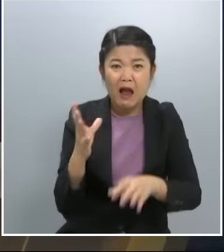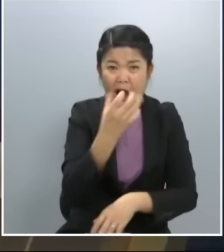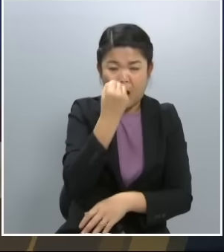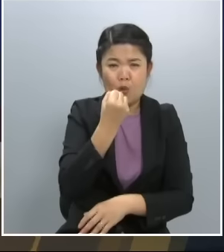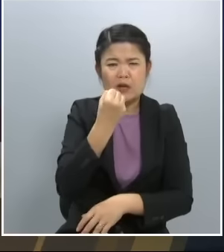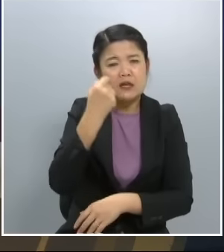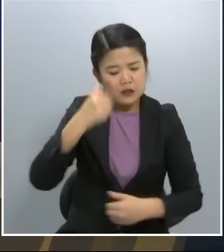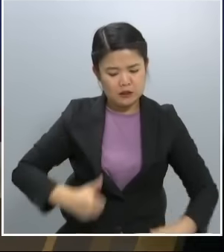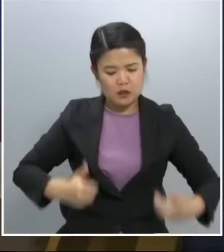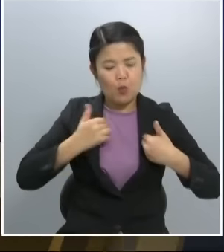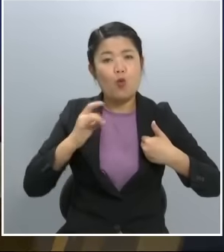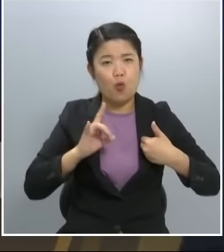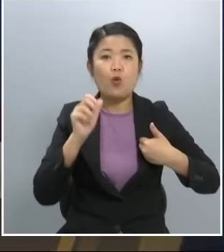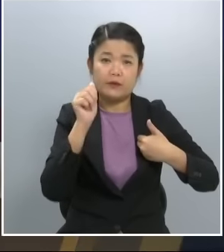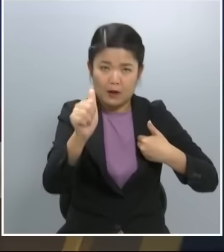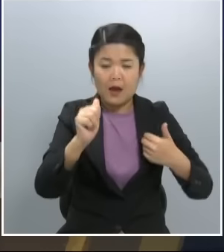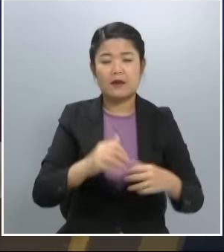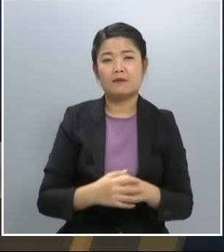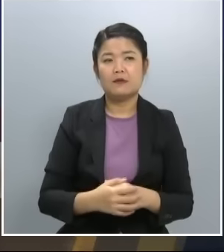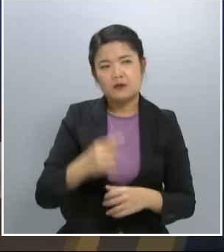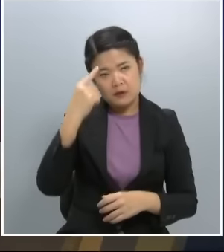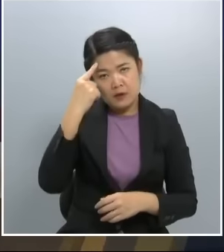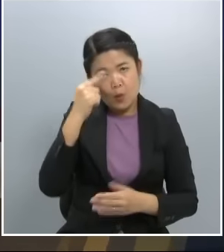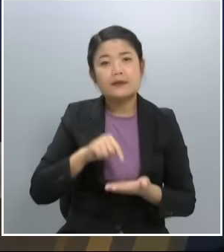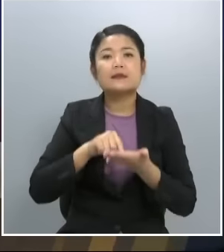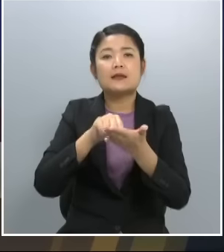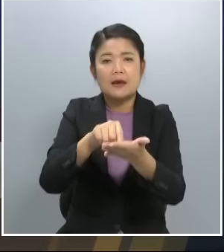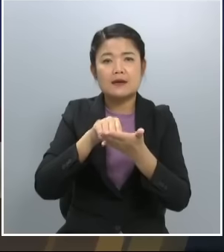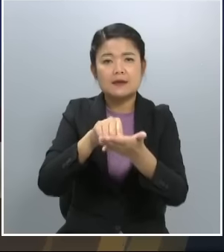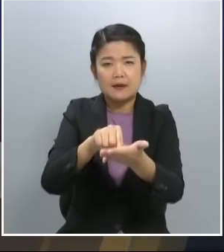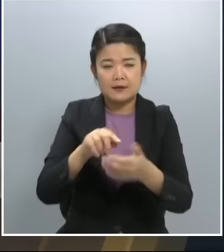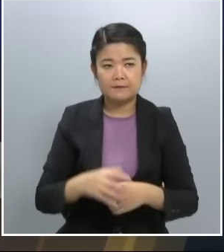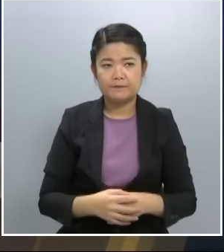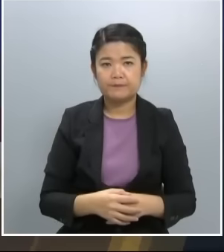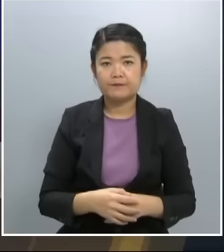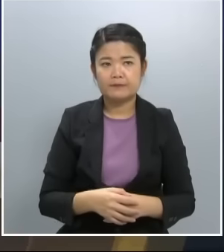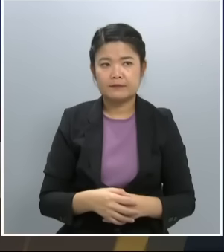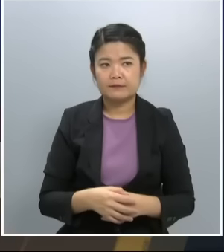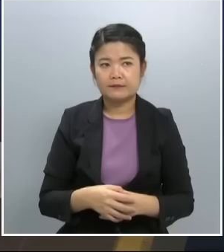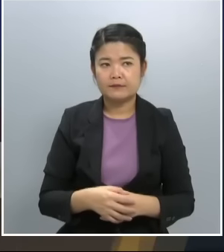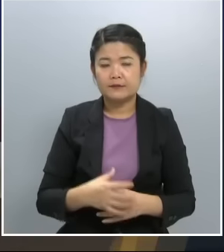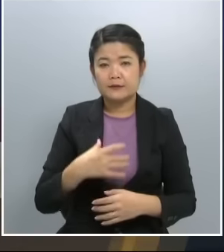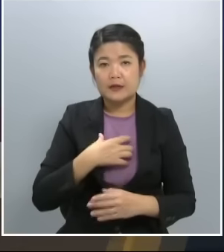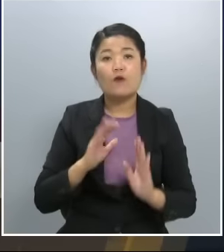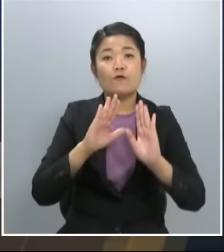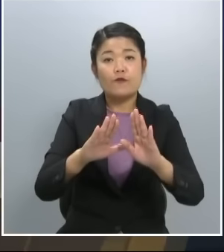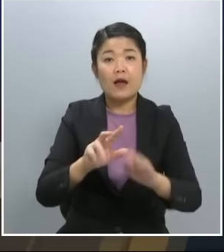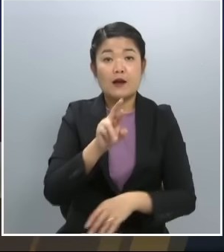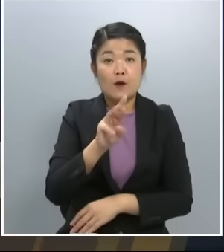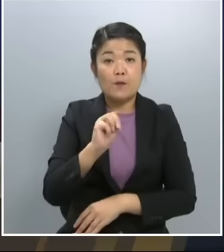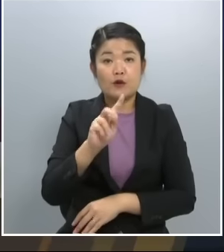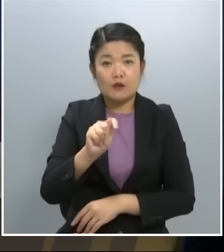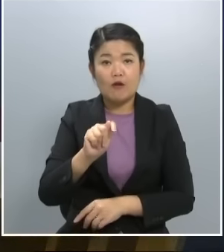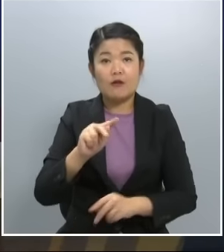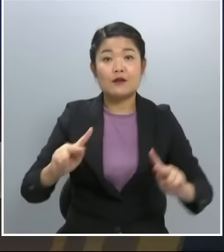ใช่ต่อไปได้อันนี้ก็เป็นข้อคิดที่เขาเสนอผมฟังดูแต่ว่าก็ต้องให้รัฐมนตรีคลังเอาไปคิดดูอีกที